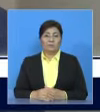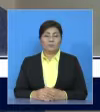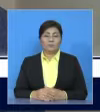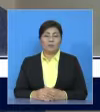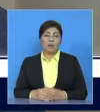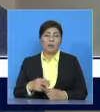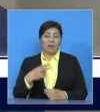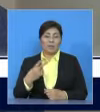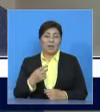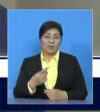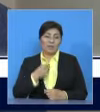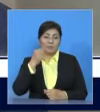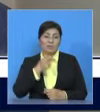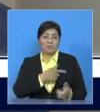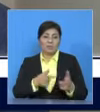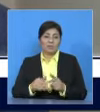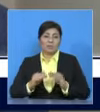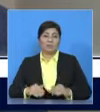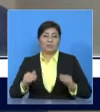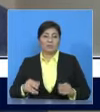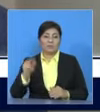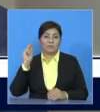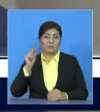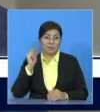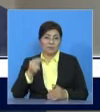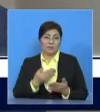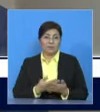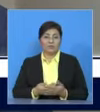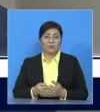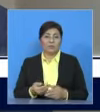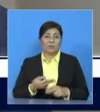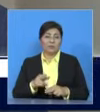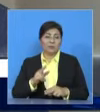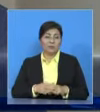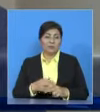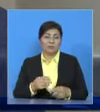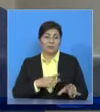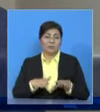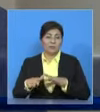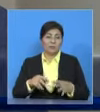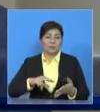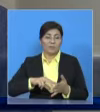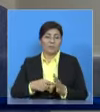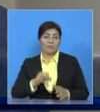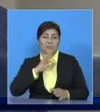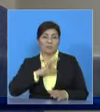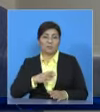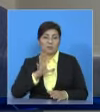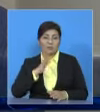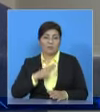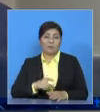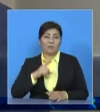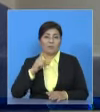Мы в течение месяца готовили маленьких деток к школе, прививали им тягу к знаниям. Сама цель мероприятия – эффективно использовать время молодых